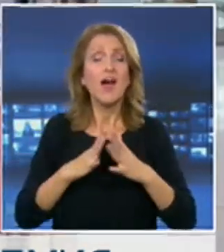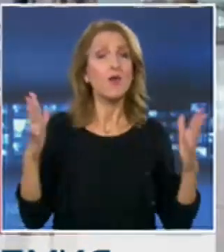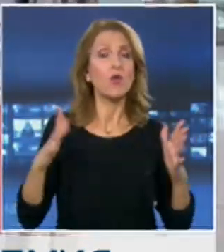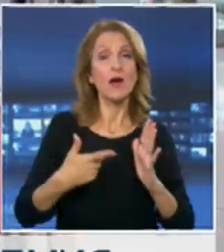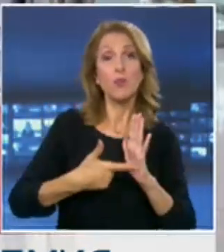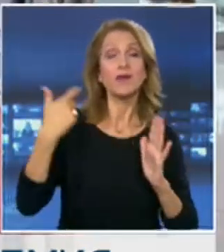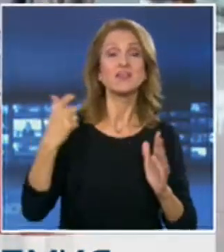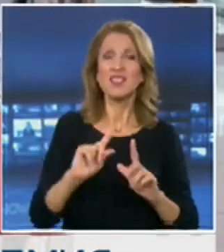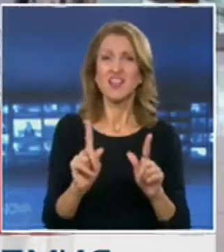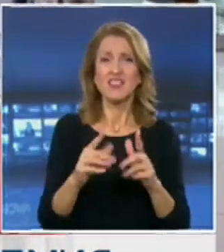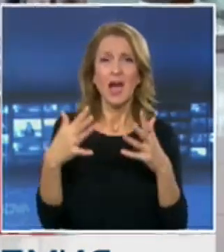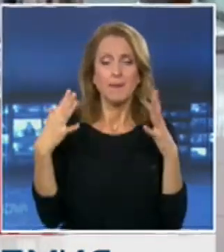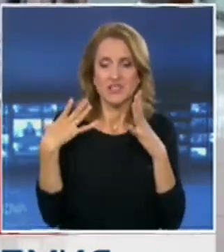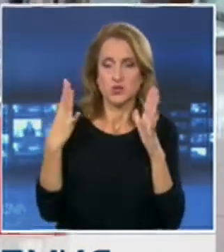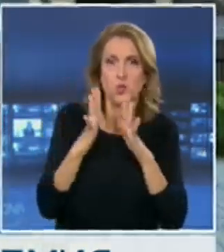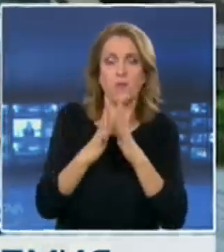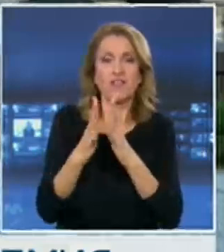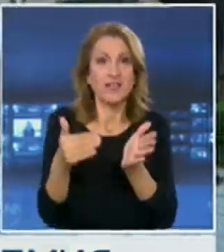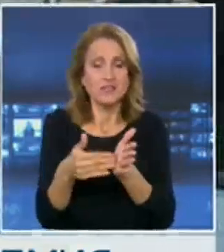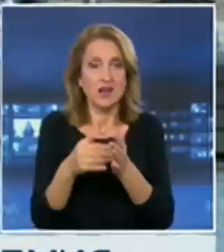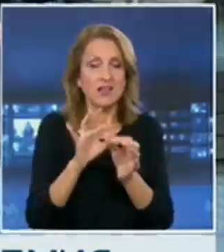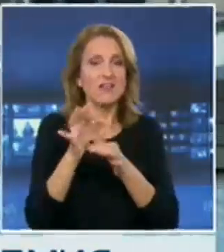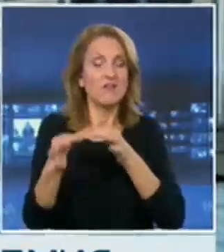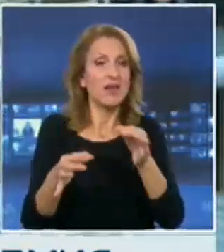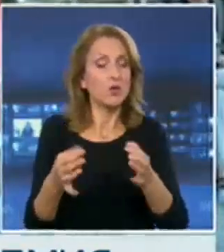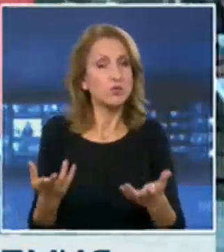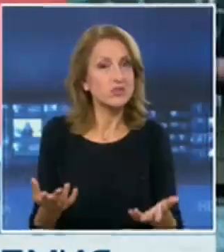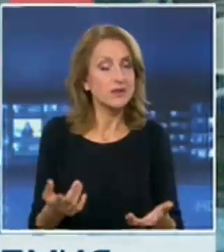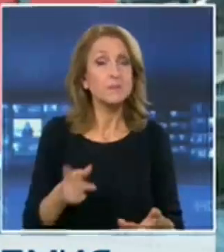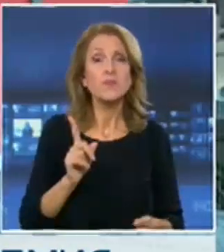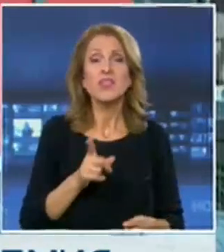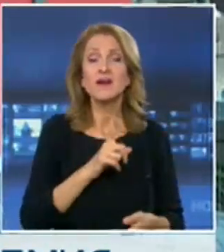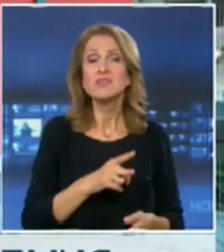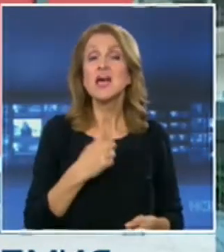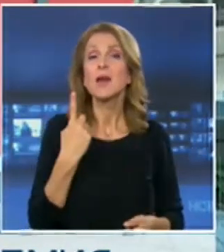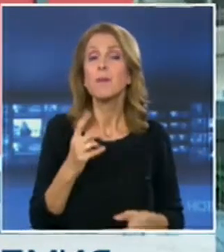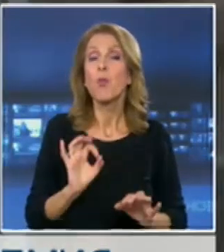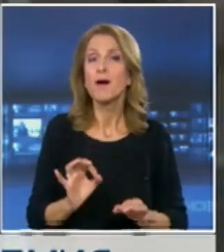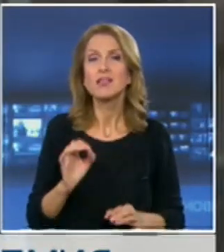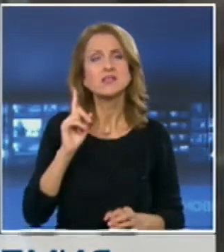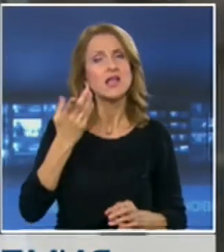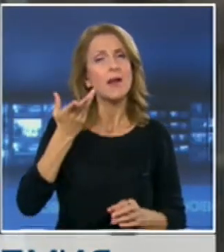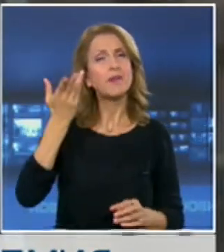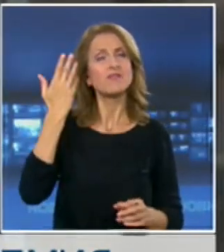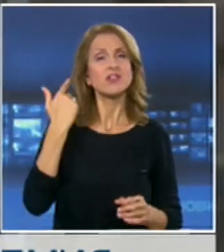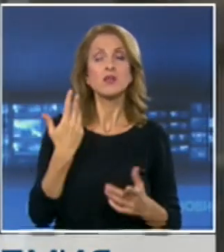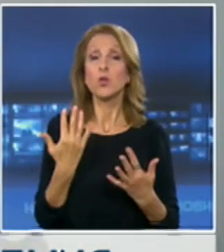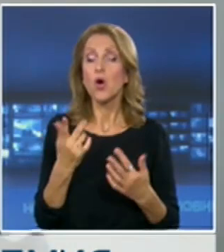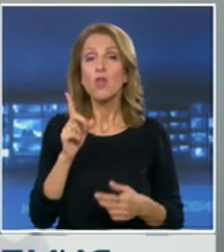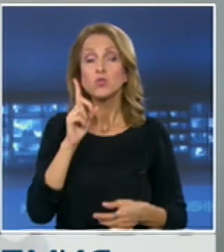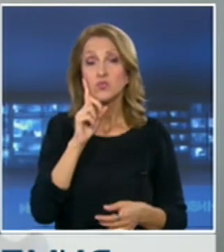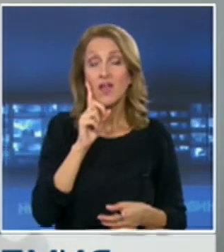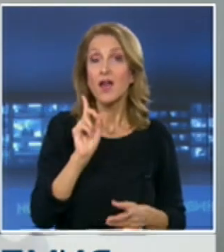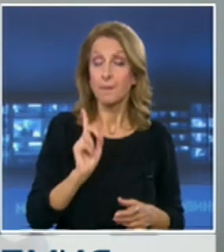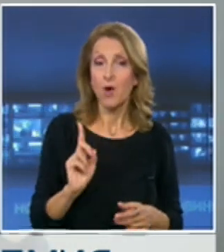предизвикателство е да се избегнат струпванията, дори когато офертите си заслужават. Всеки един менеджер на магазина знае предварително колко човека могат да бъдат